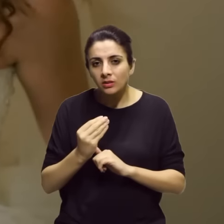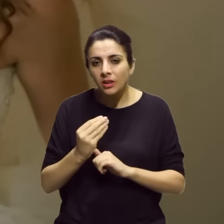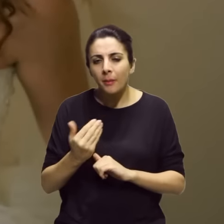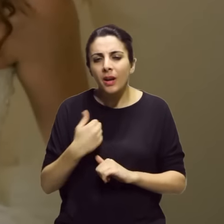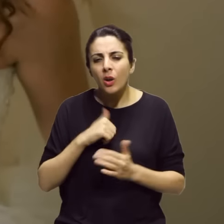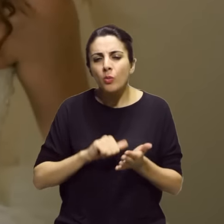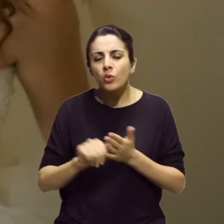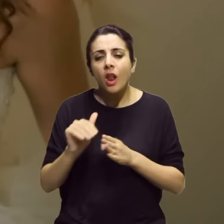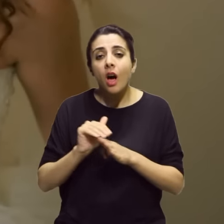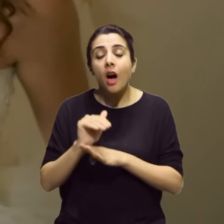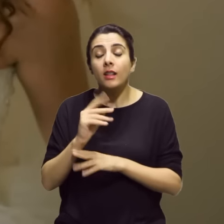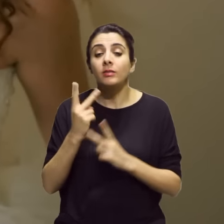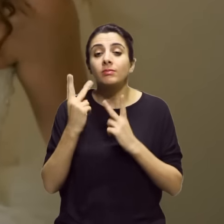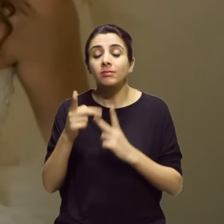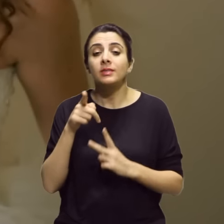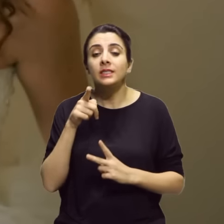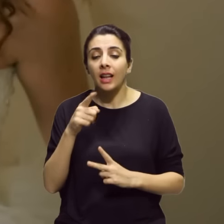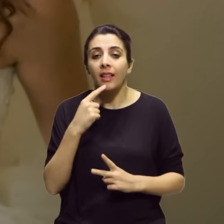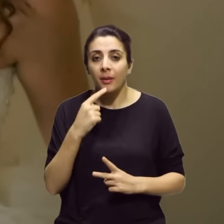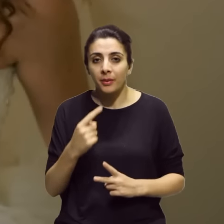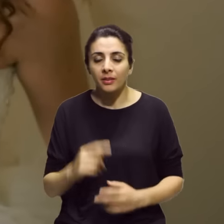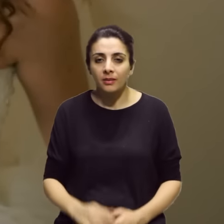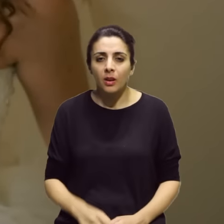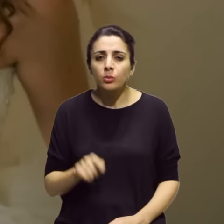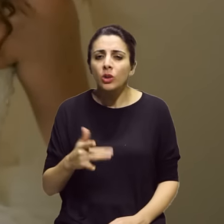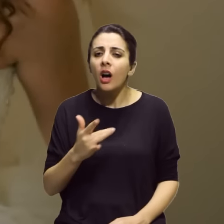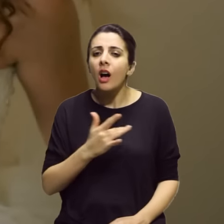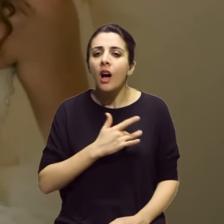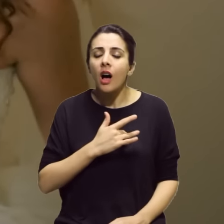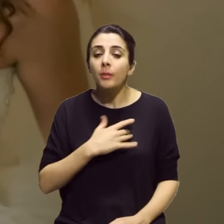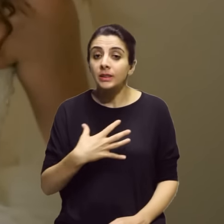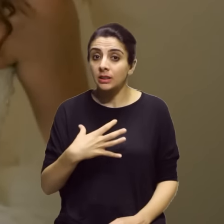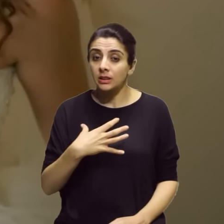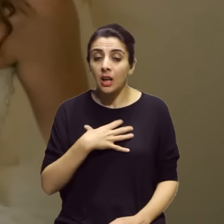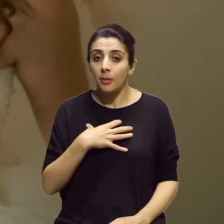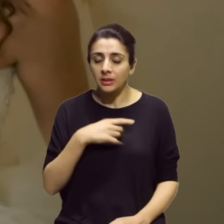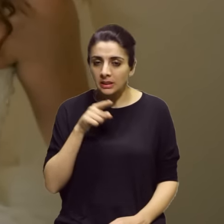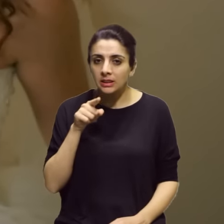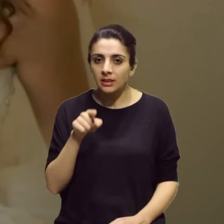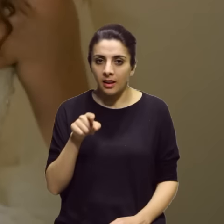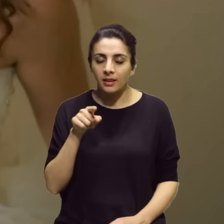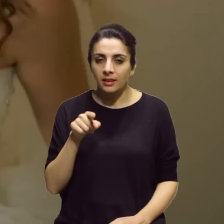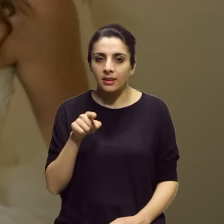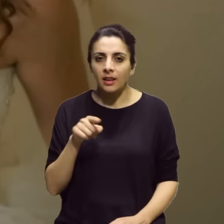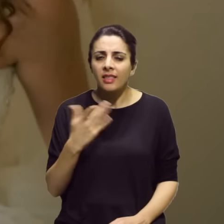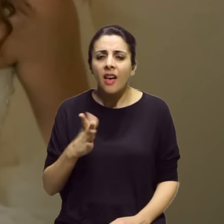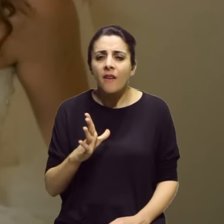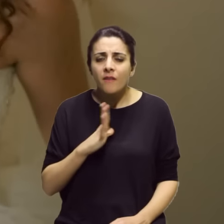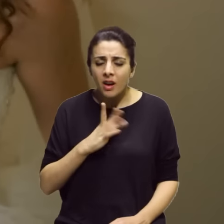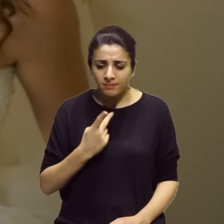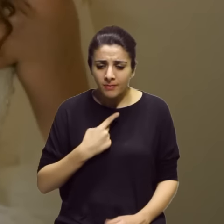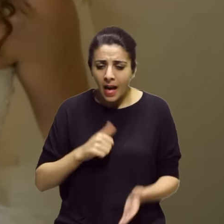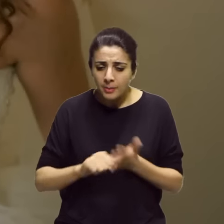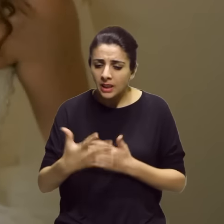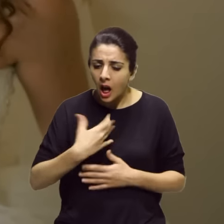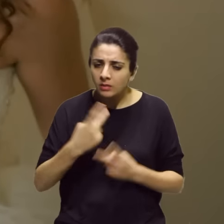An üst yönünde dondu. 74. bölüm sonu. Yönetmen Levent Türkan. Bu dizinin betimlemesi BSK Yapım tarafından Ses